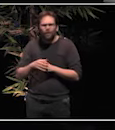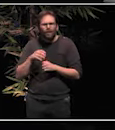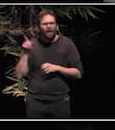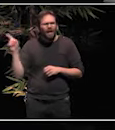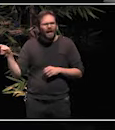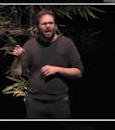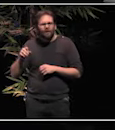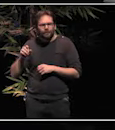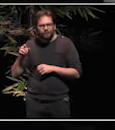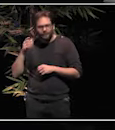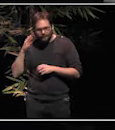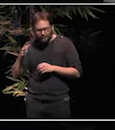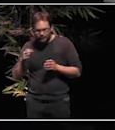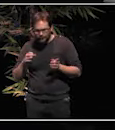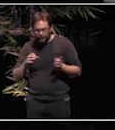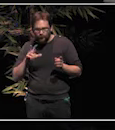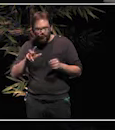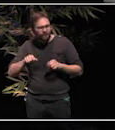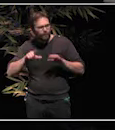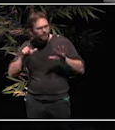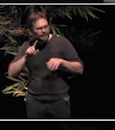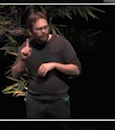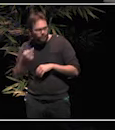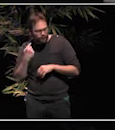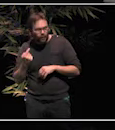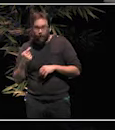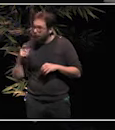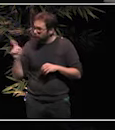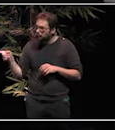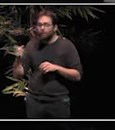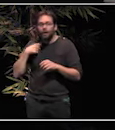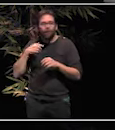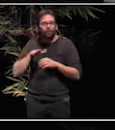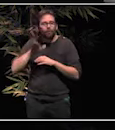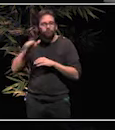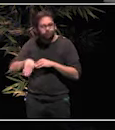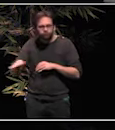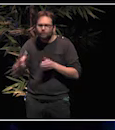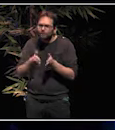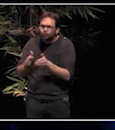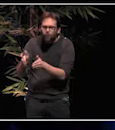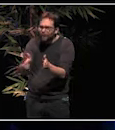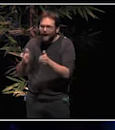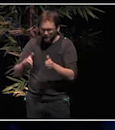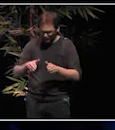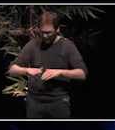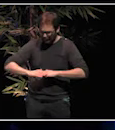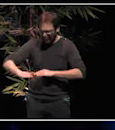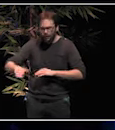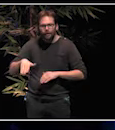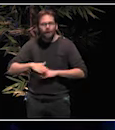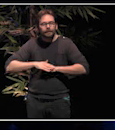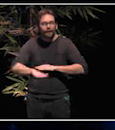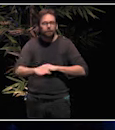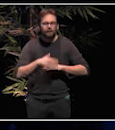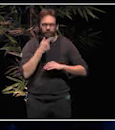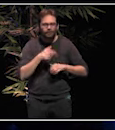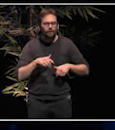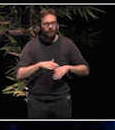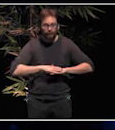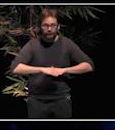3,7 km/h. Encore une fois, avec de la montée et de la descente. Donc, c'est plus compliqué quand même que c'est des chemins, c'est plus compliqué que sur un tapis. Oui. Mais voilà ce que